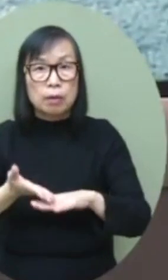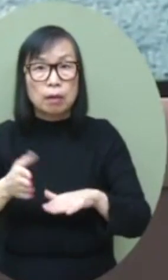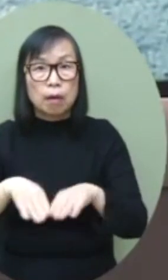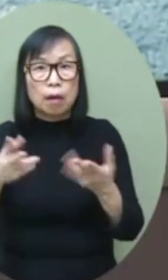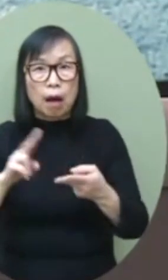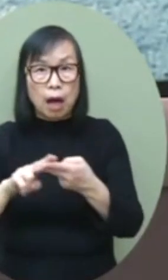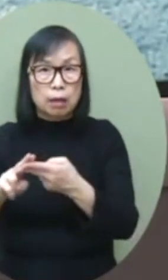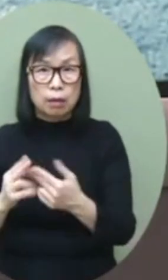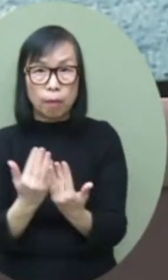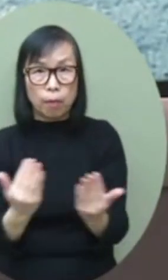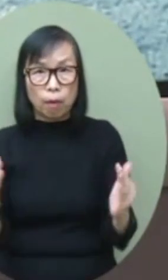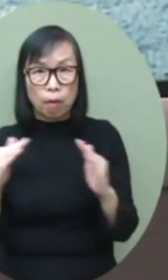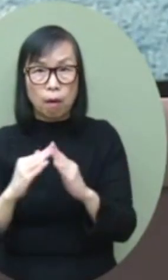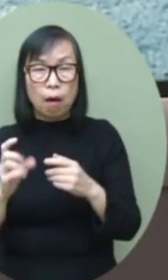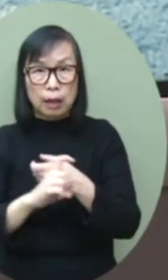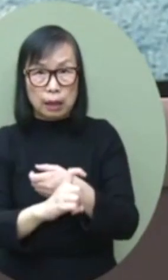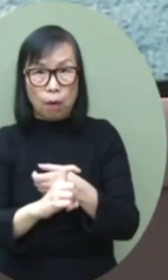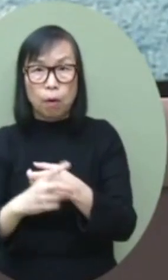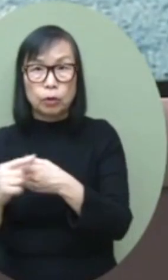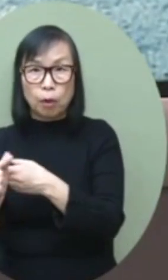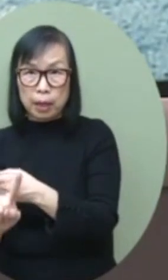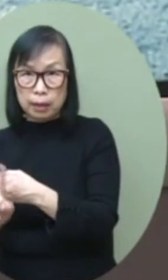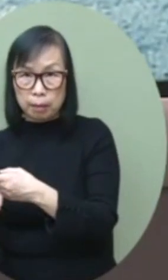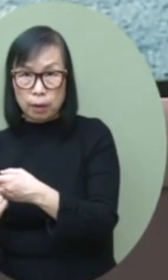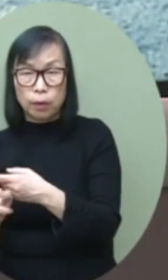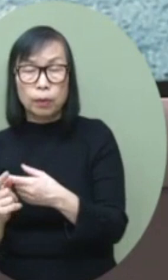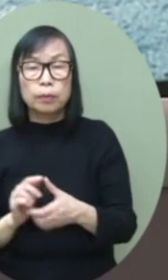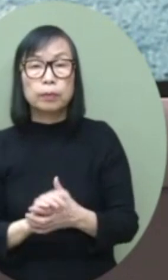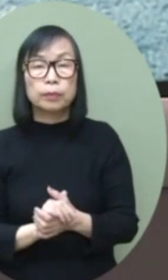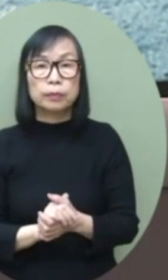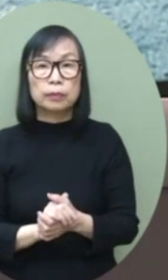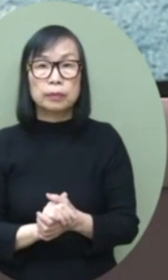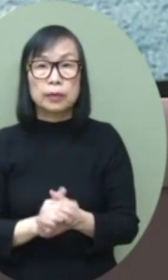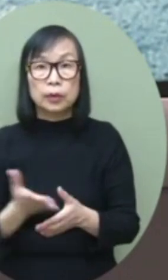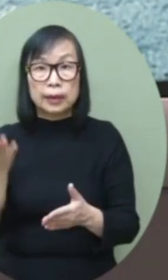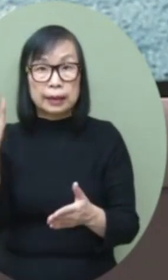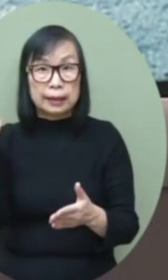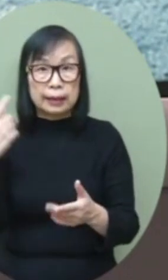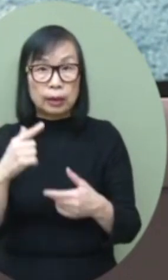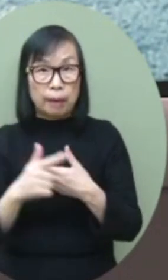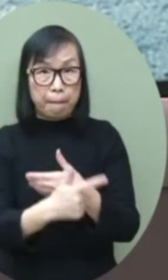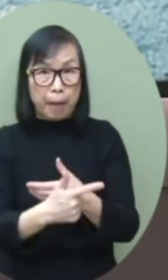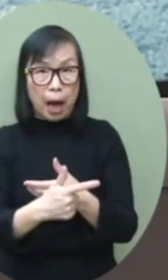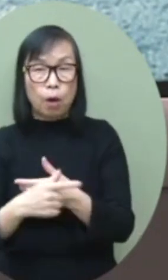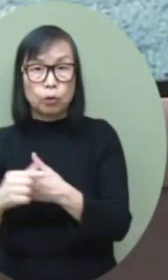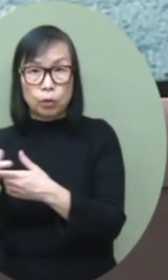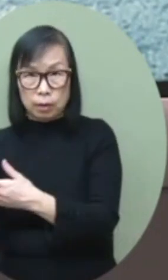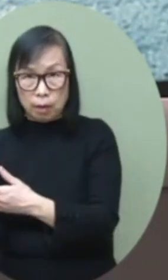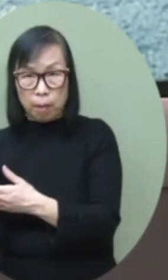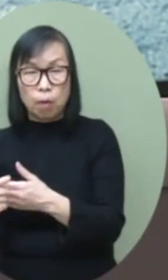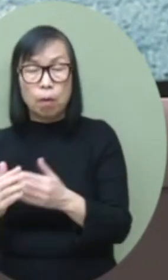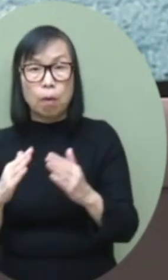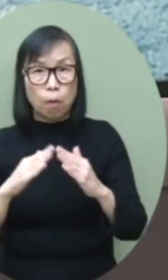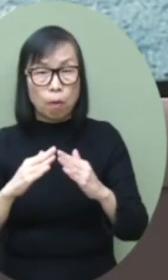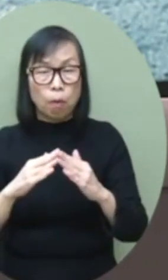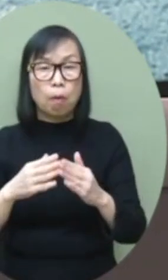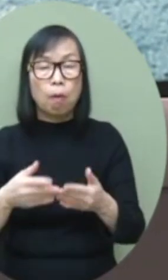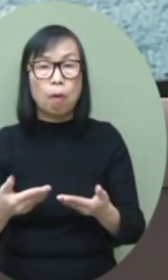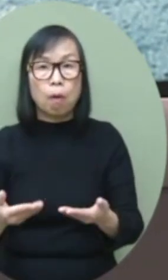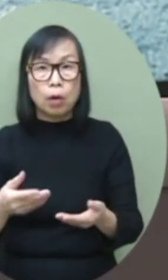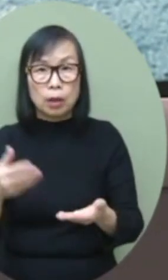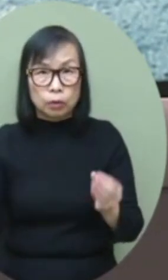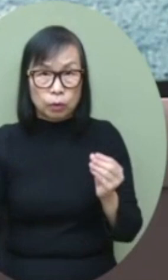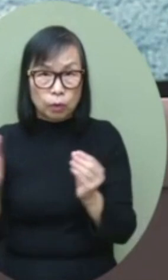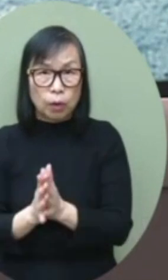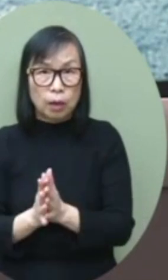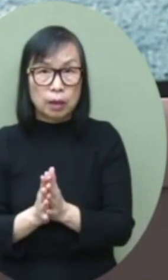亞洲博覽館9號館同埋11號館，咁連同之前咧8號同埋10號館咧，咁我哋而家總